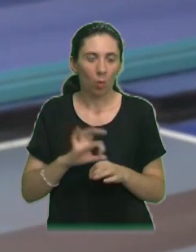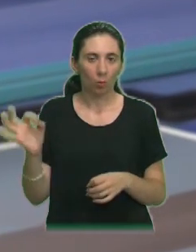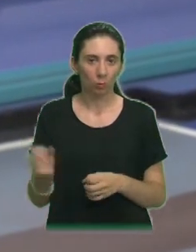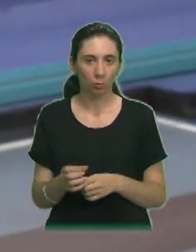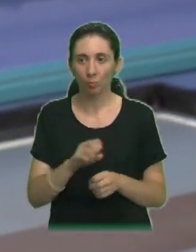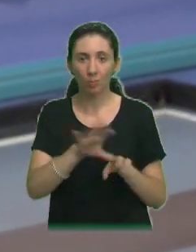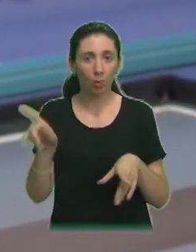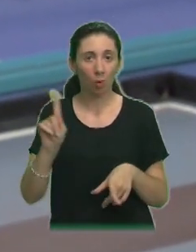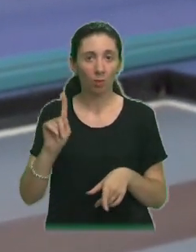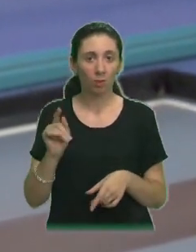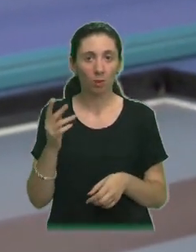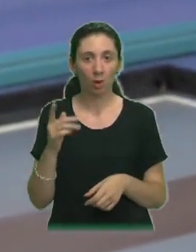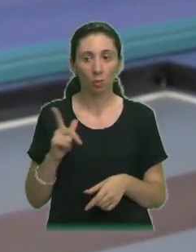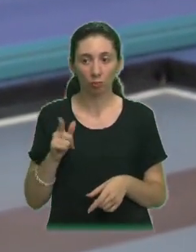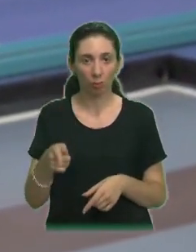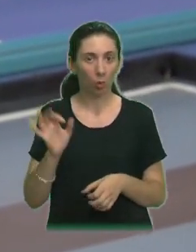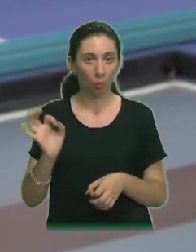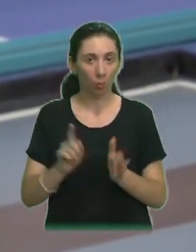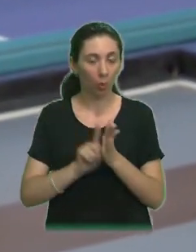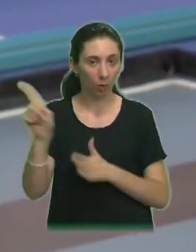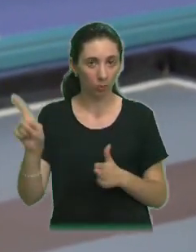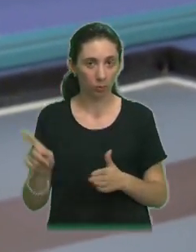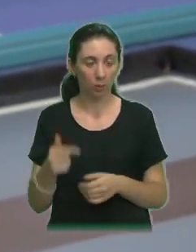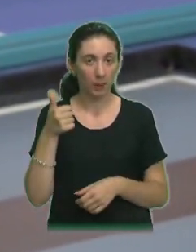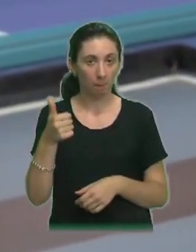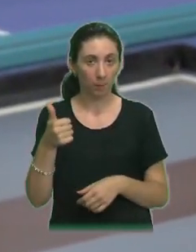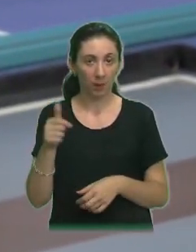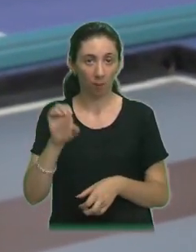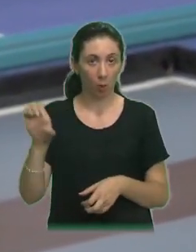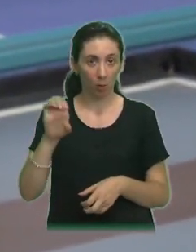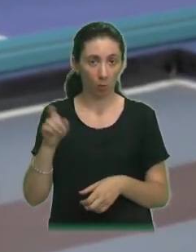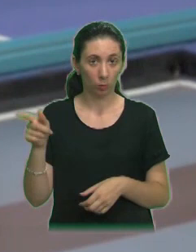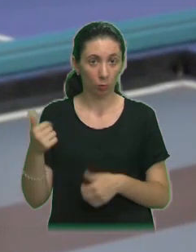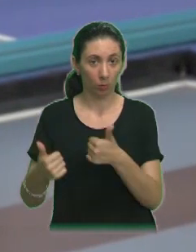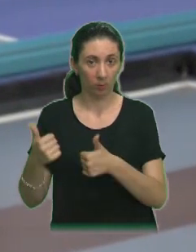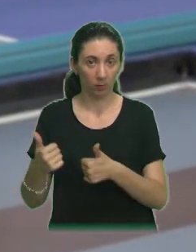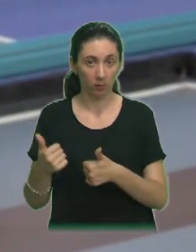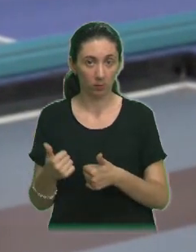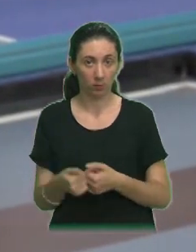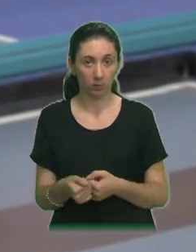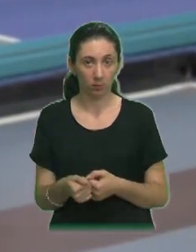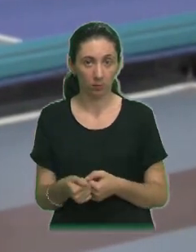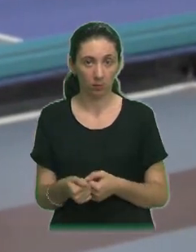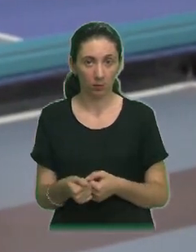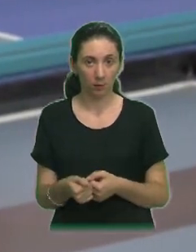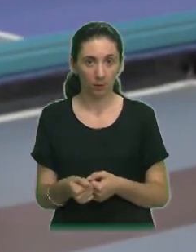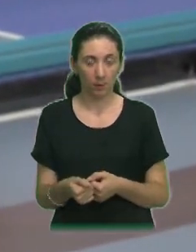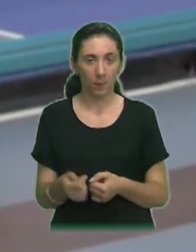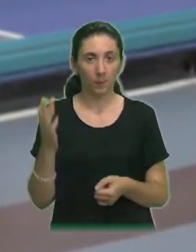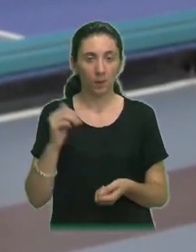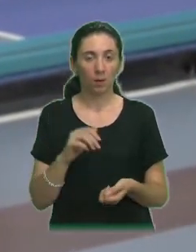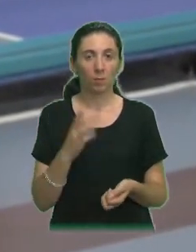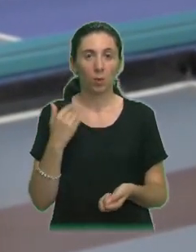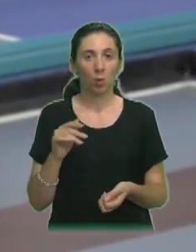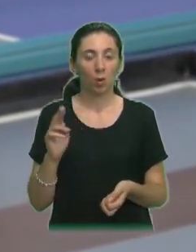Niko nije očekivao tako dobre rezultate. Sa prvog europskog prvenstva vratili smo se sa brončanom medaljom i to